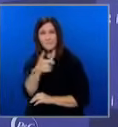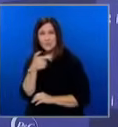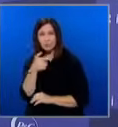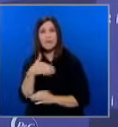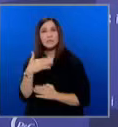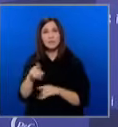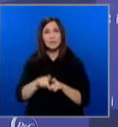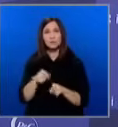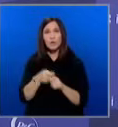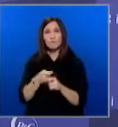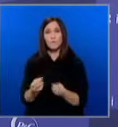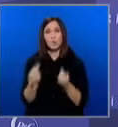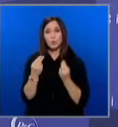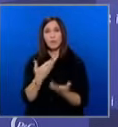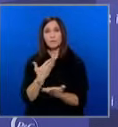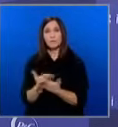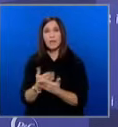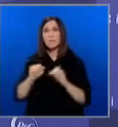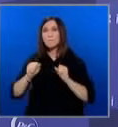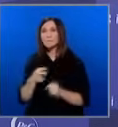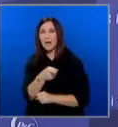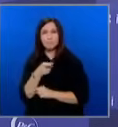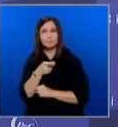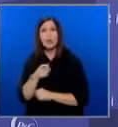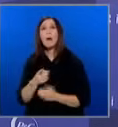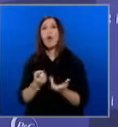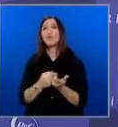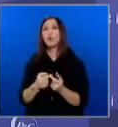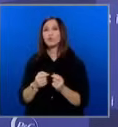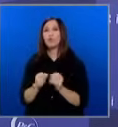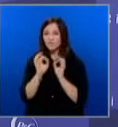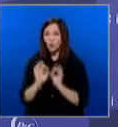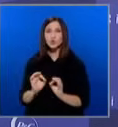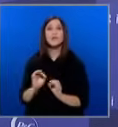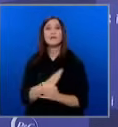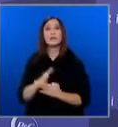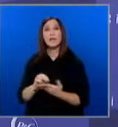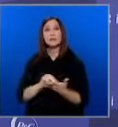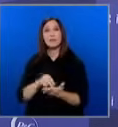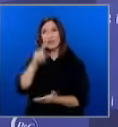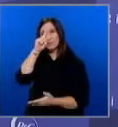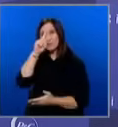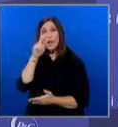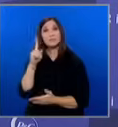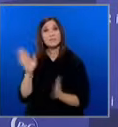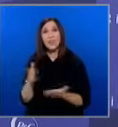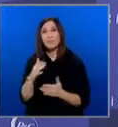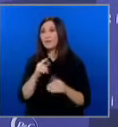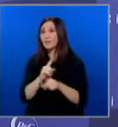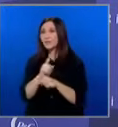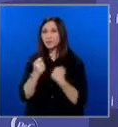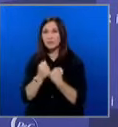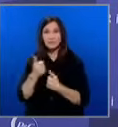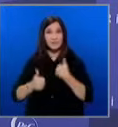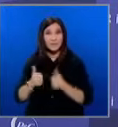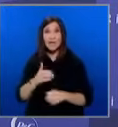пистолет, след като направи по-добро представяне в бързата стрелба, отколкото в прецизната. В крайна сметка обаче тя зае 11-то място в